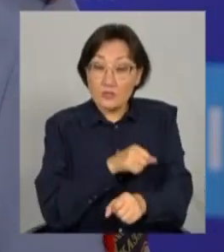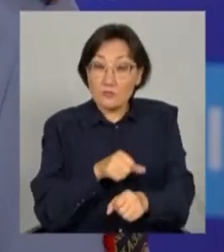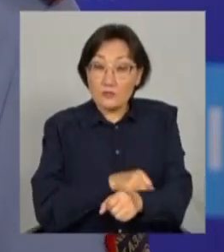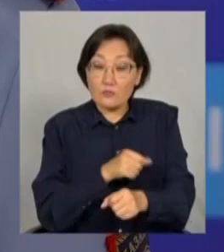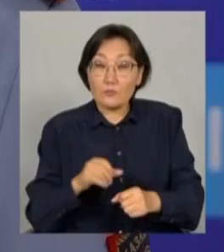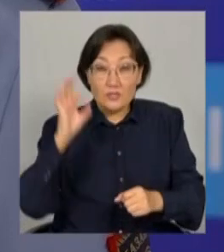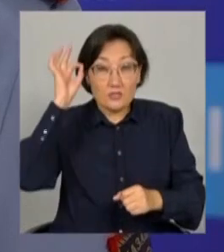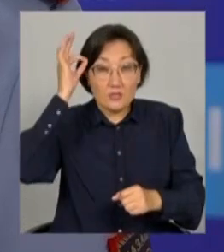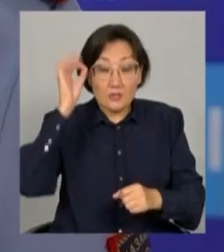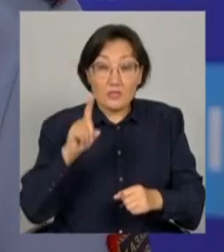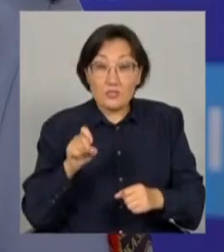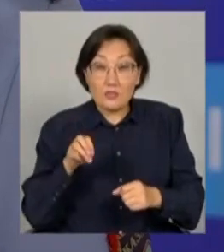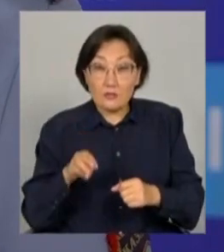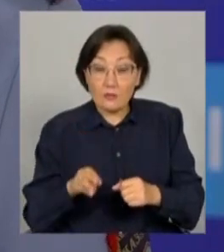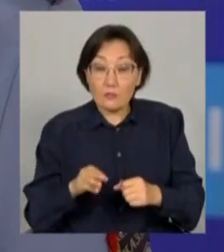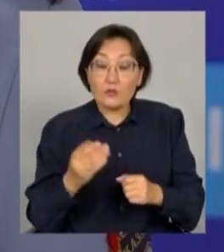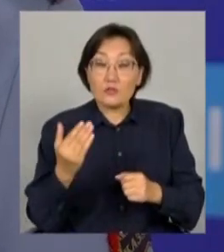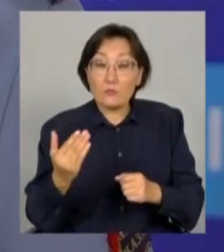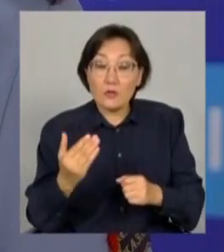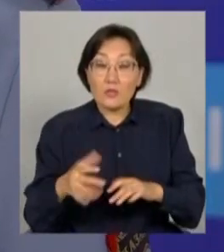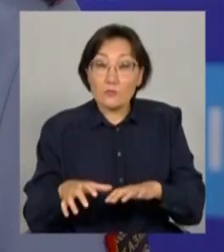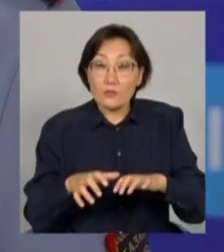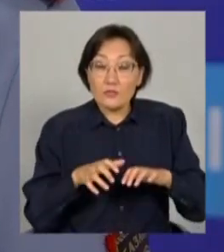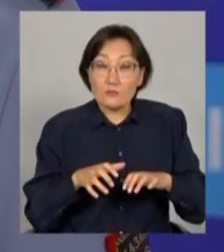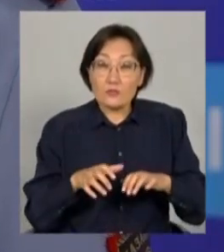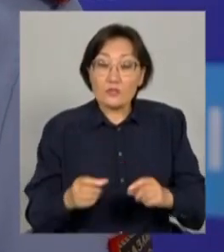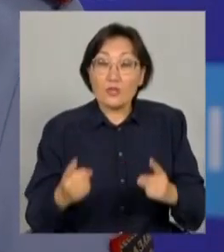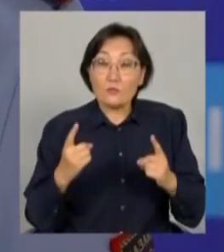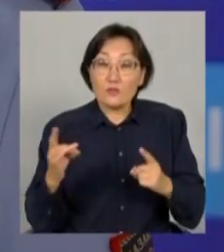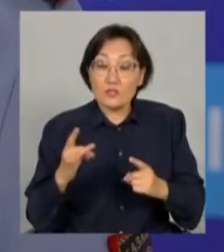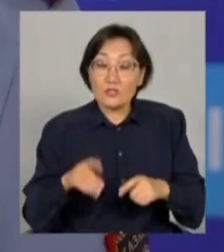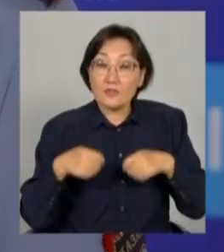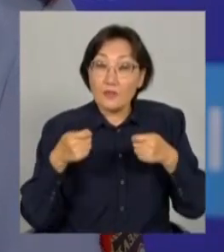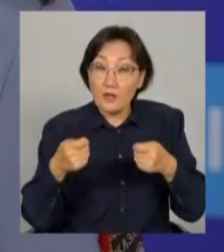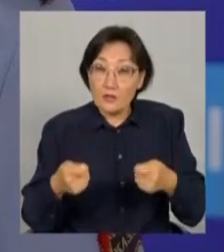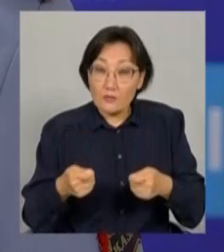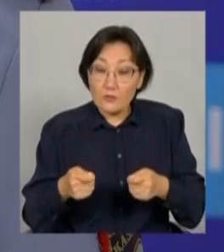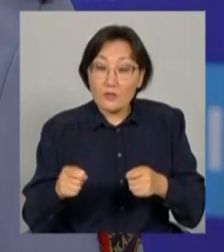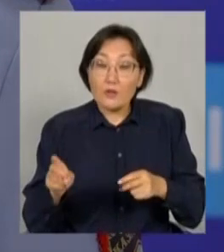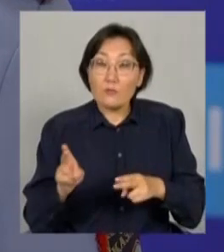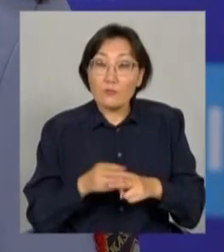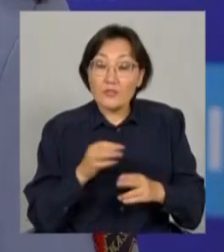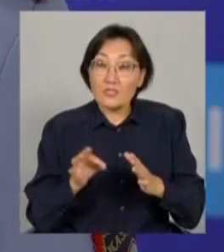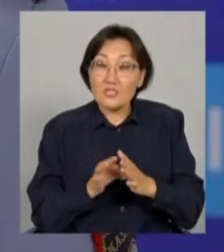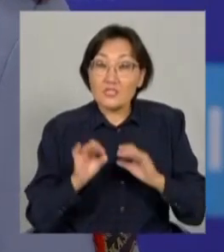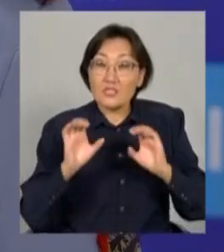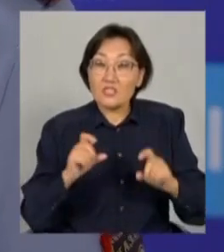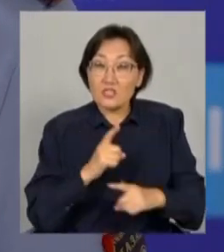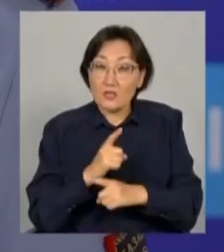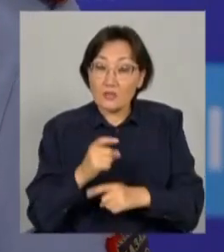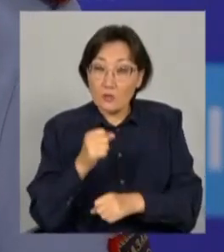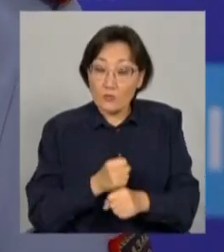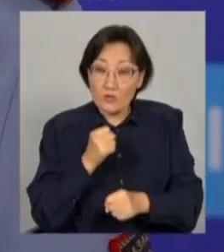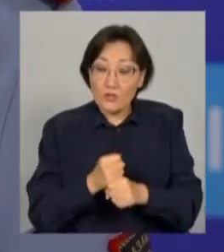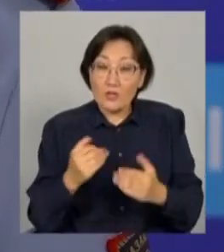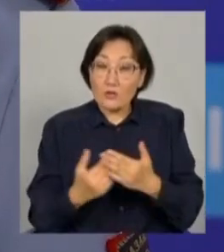құралдарын, психотроптық заттарды, олардың аналогтарын аса ірі мөлшерінде өткізу мақсатынсыз заңсыз дайындау, қайта өңдеу,